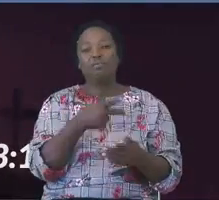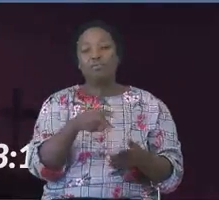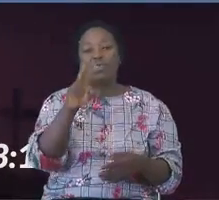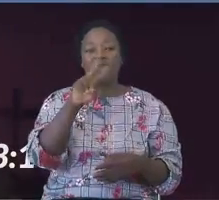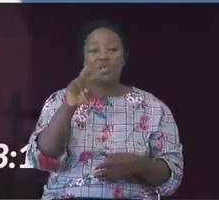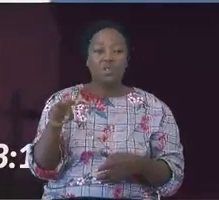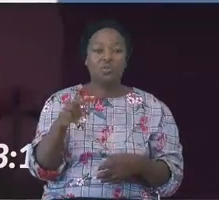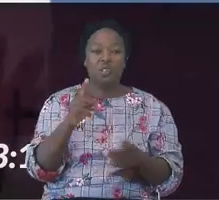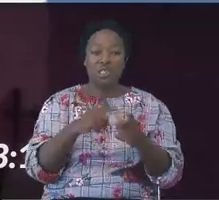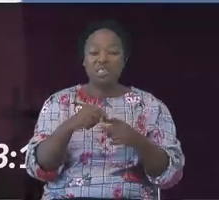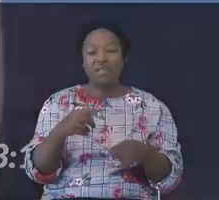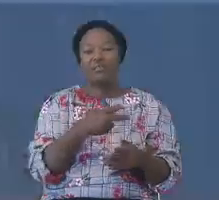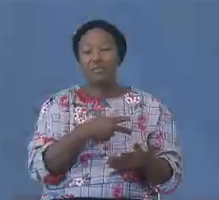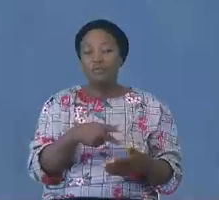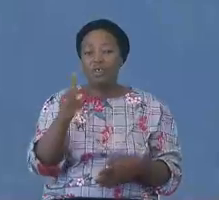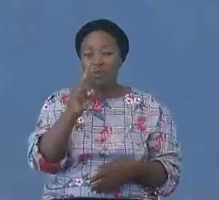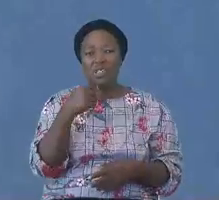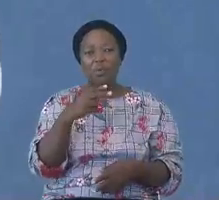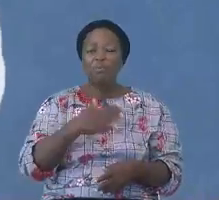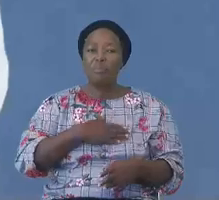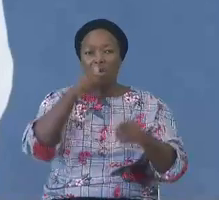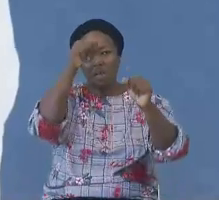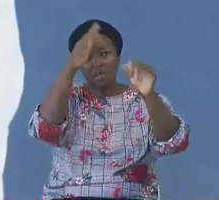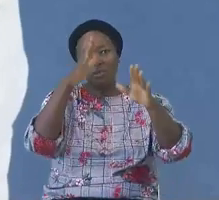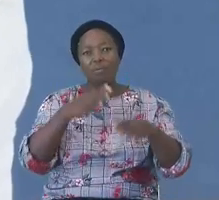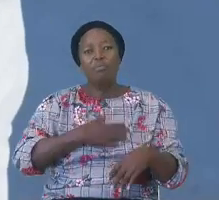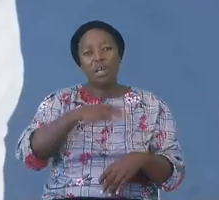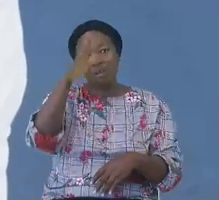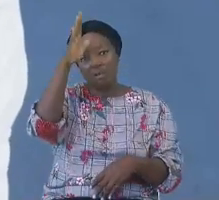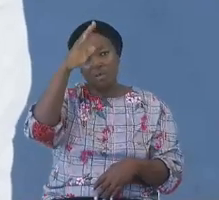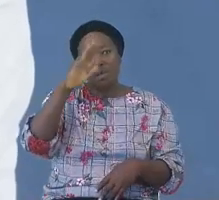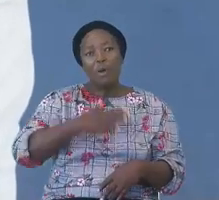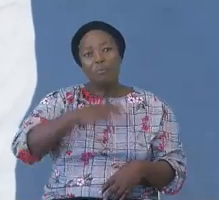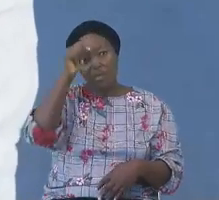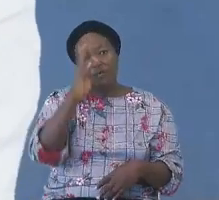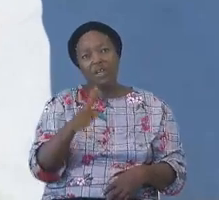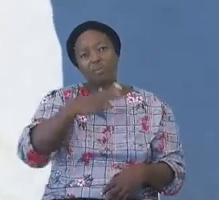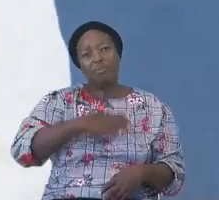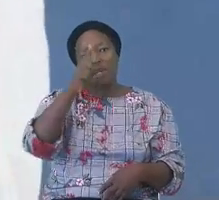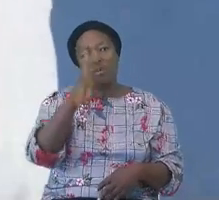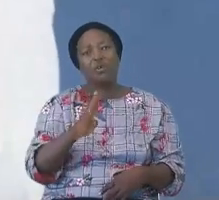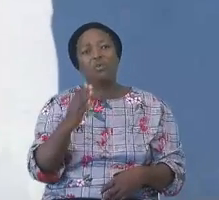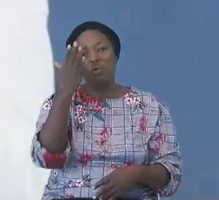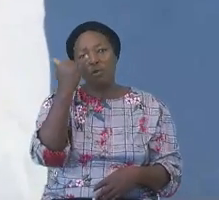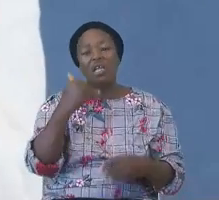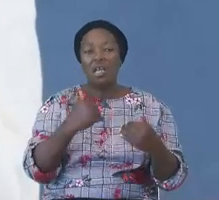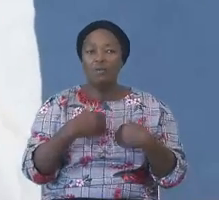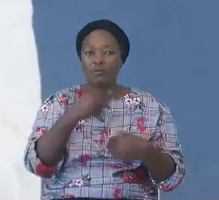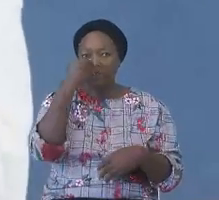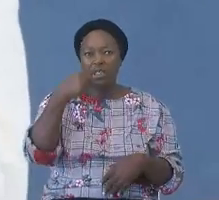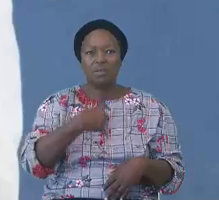Et vous verrez en Psaume 22, verset 2, lui second, mon Dieu, pourquoi m'as-tu abandonné?